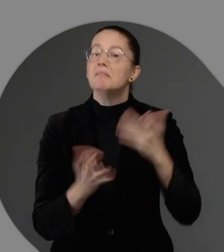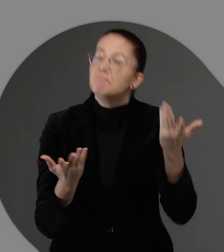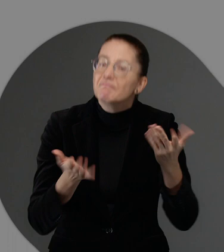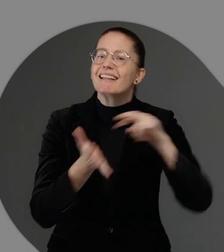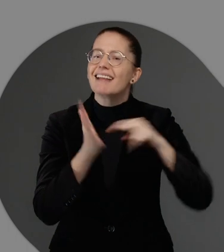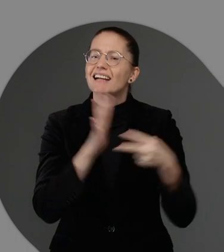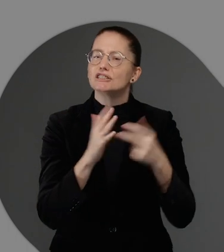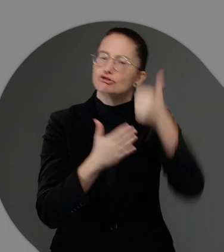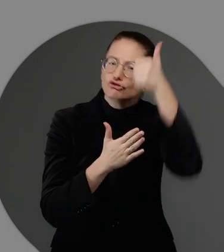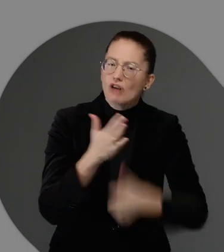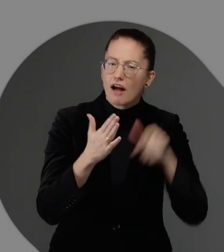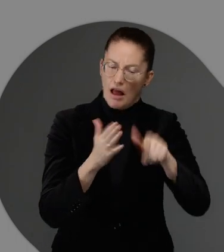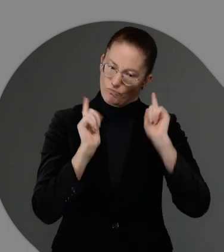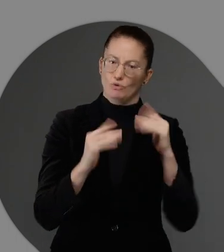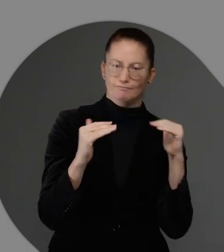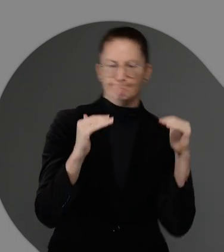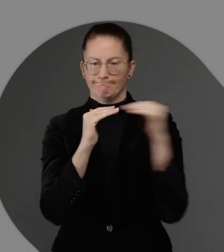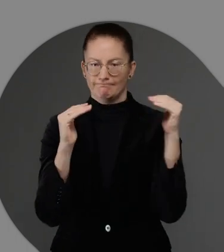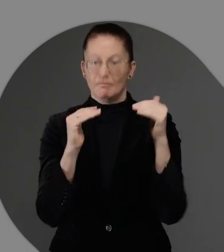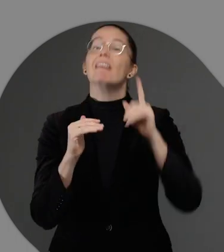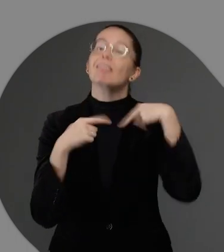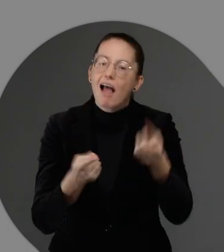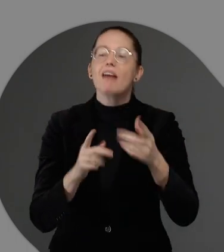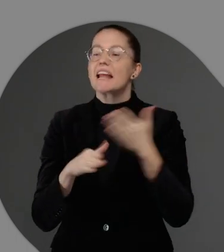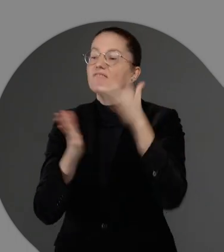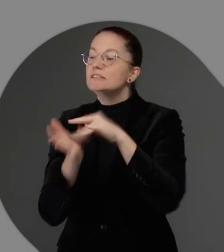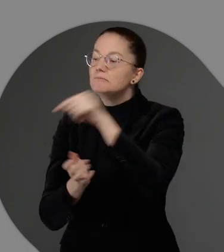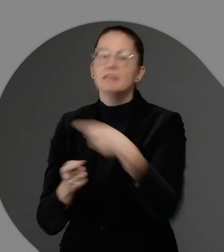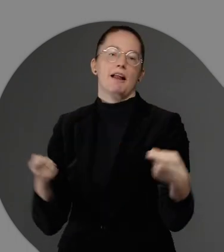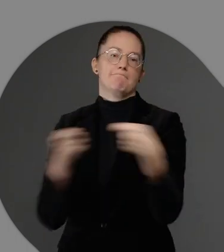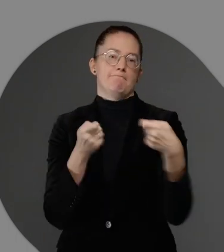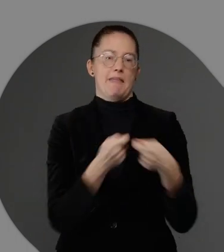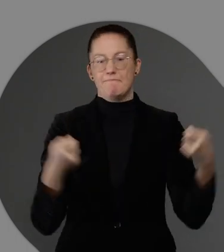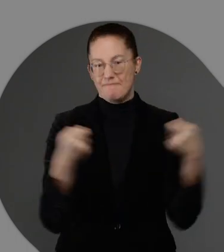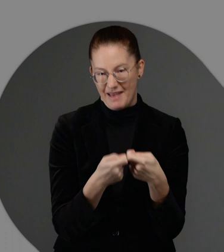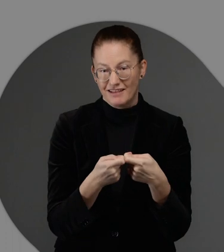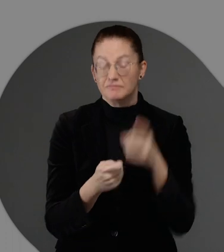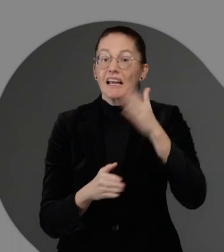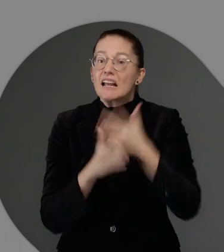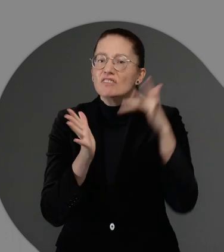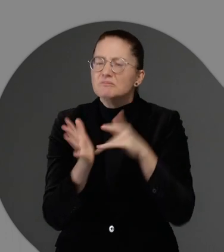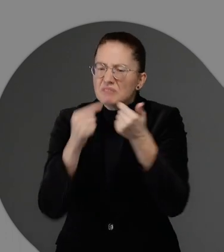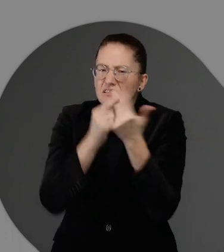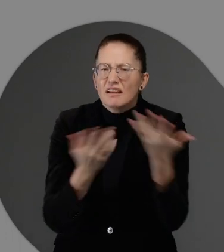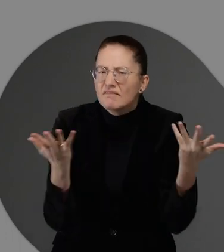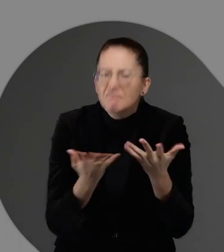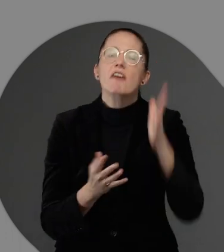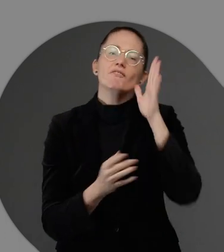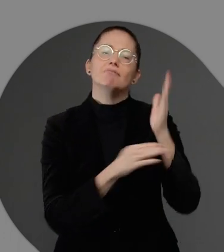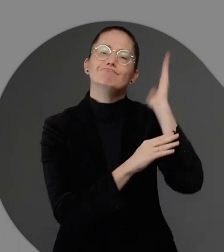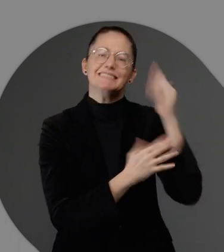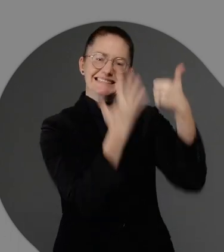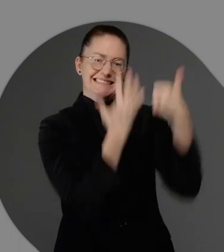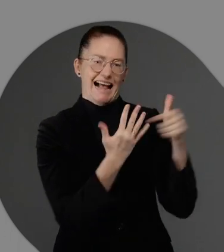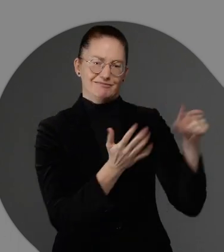verwendet, damit möglichst viele Hilfsmittel kompatibel sind. Welche Hilfsmittel da häufig im Einsatz sind, wird in Lektion 6 anhand von Beispielen